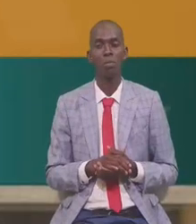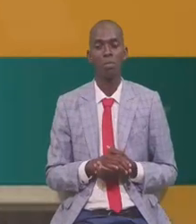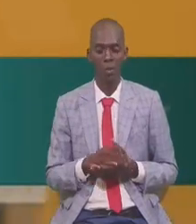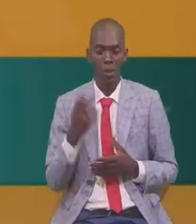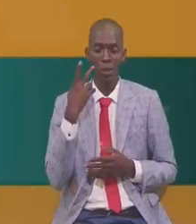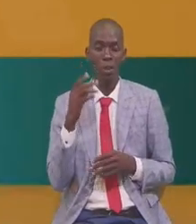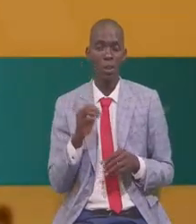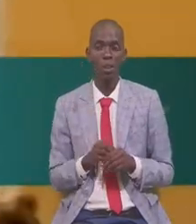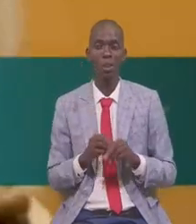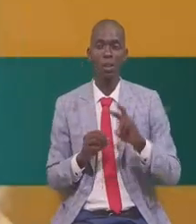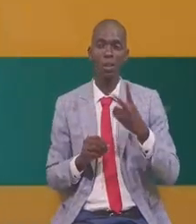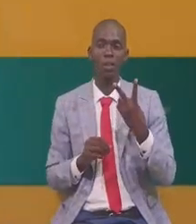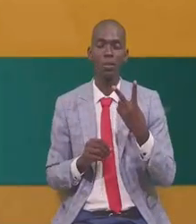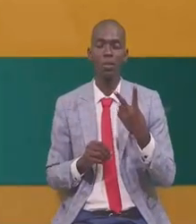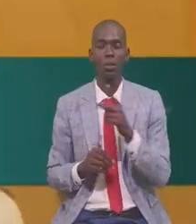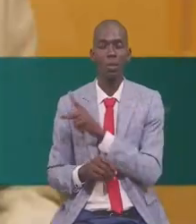cause.